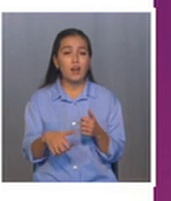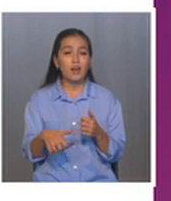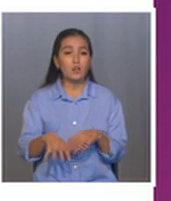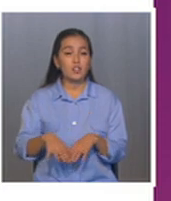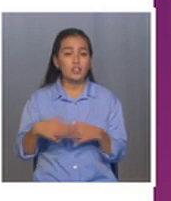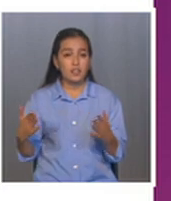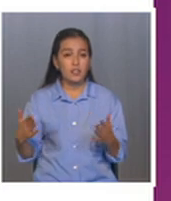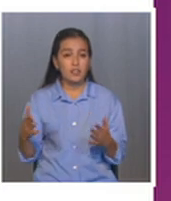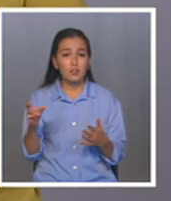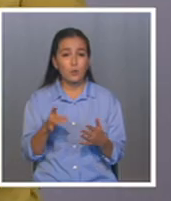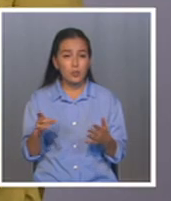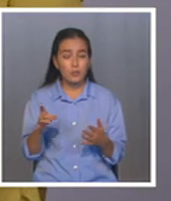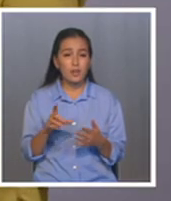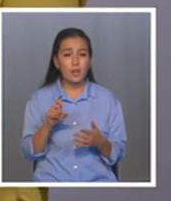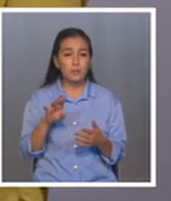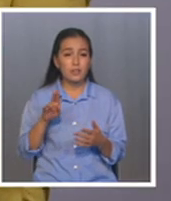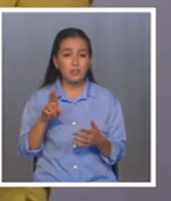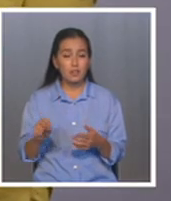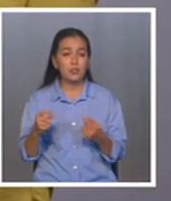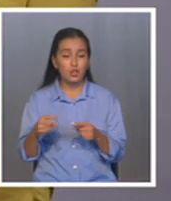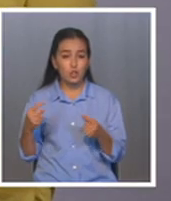кең көлемді эпикалық тұр.